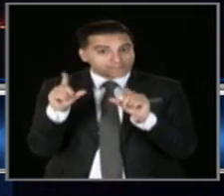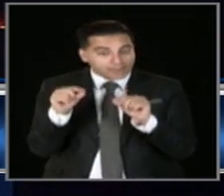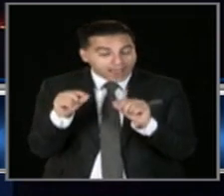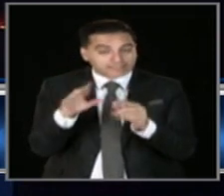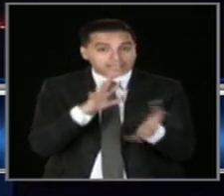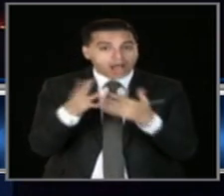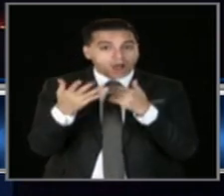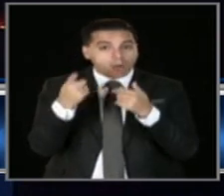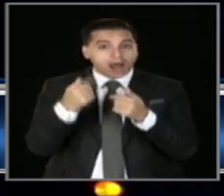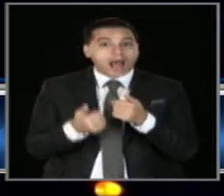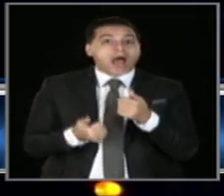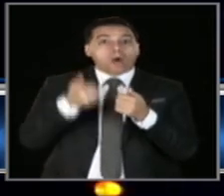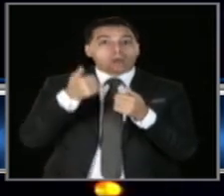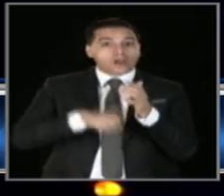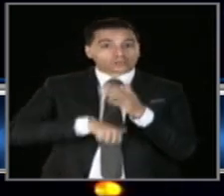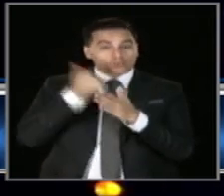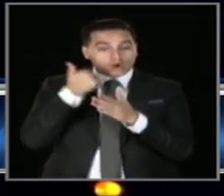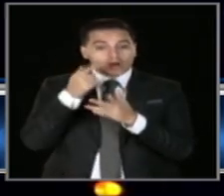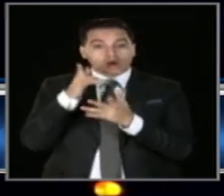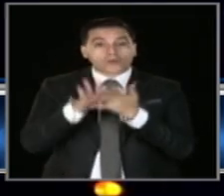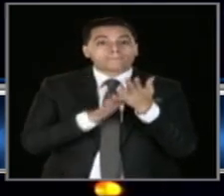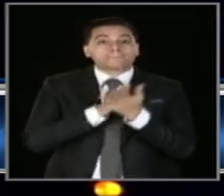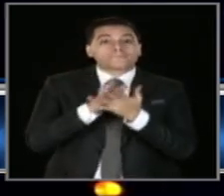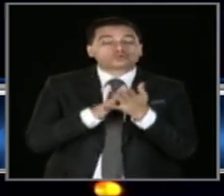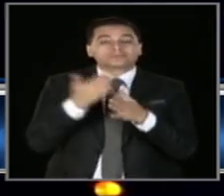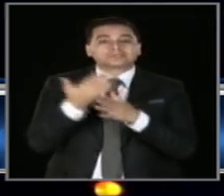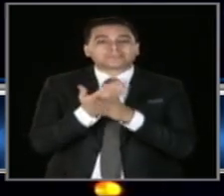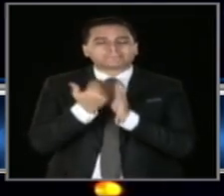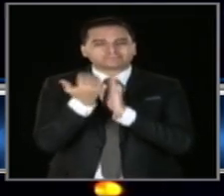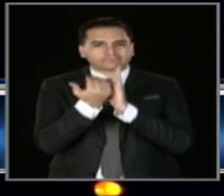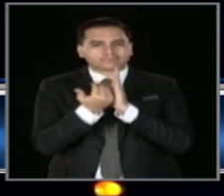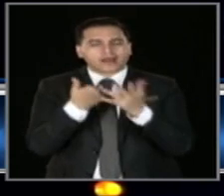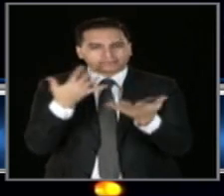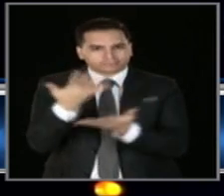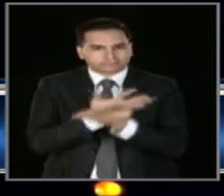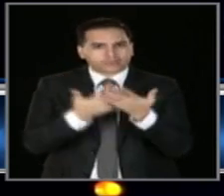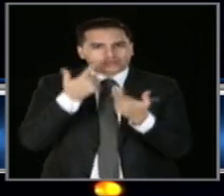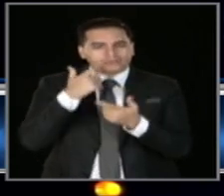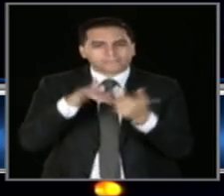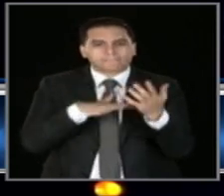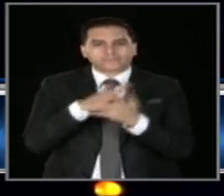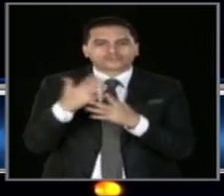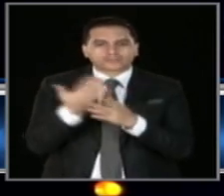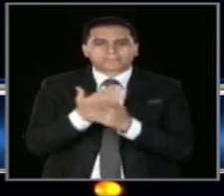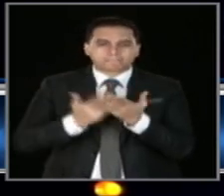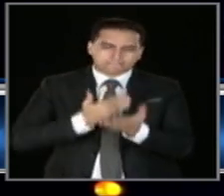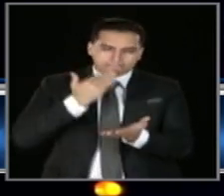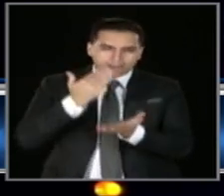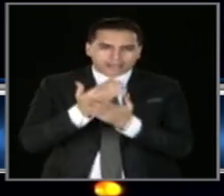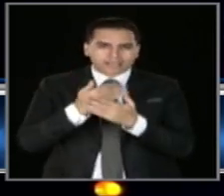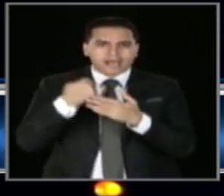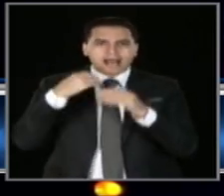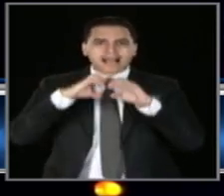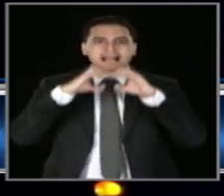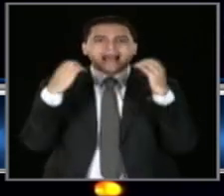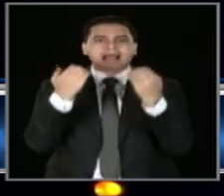على المركز الأول، المشكلات الإدارية يمكن مناقشتها مع زملائي، ويمكن طرحها في اللجنة الوزارية